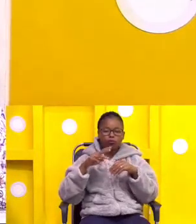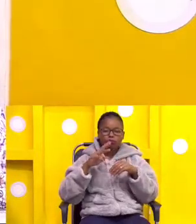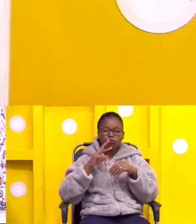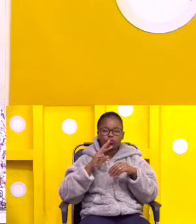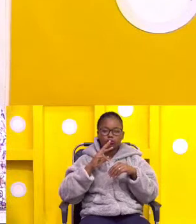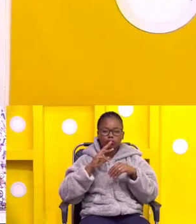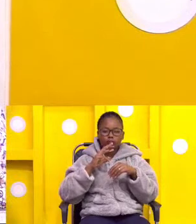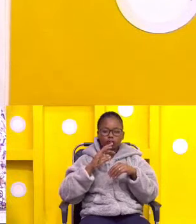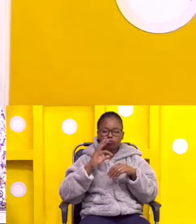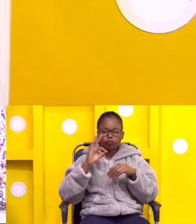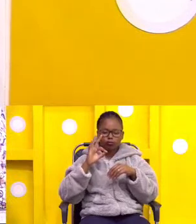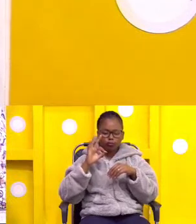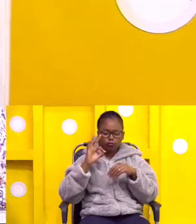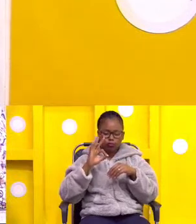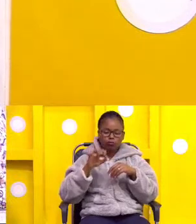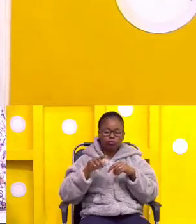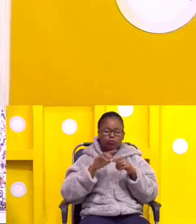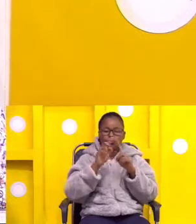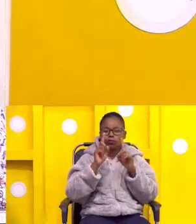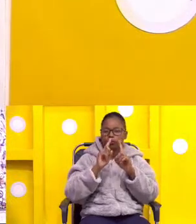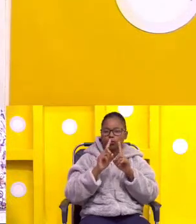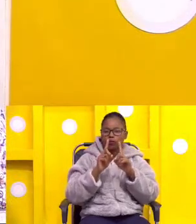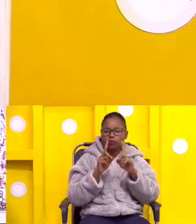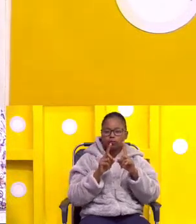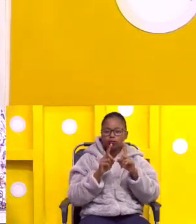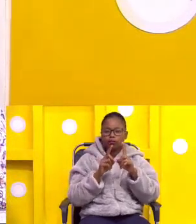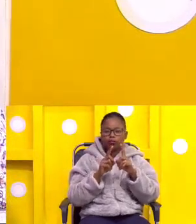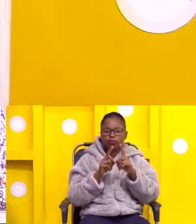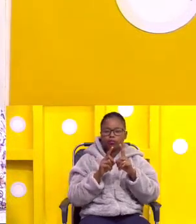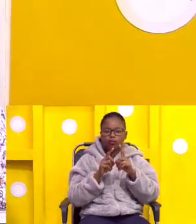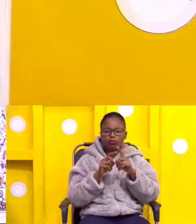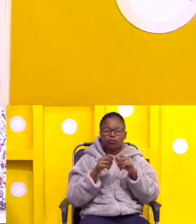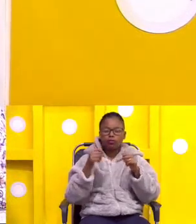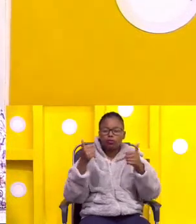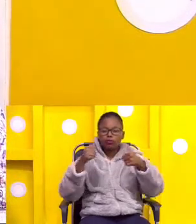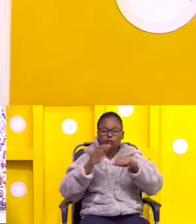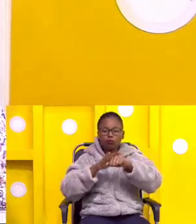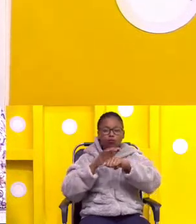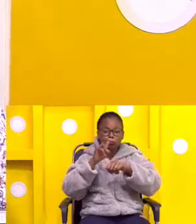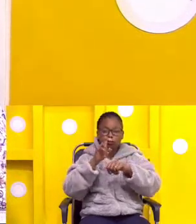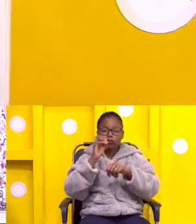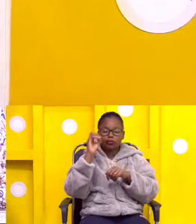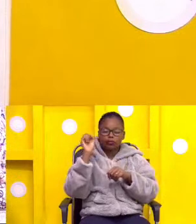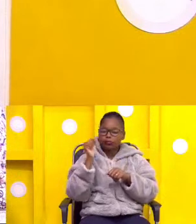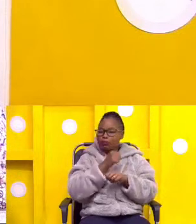dukahane kamutigaka tondu we ngangia gutiri wego ngiona